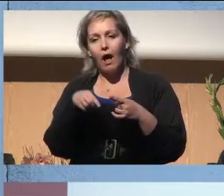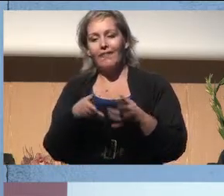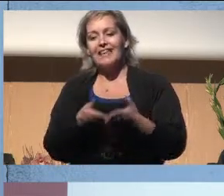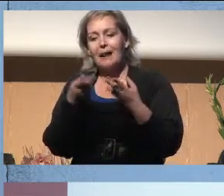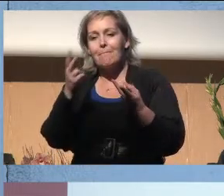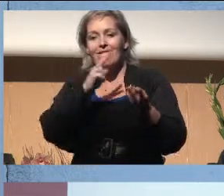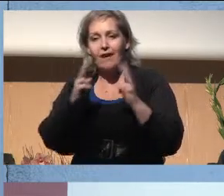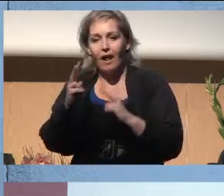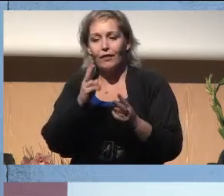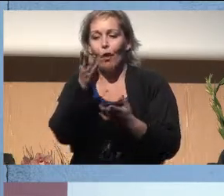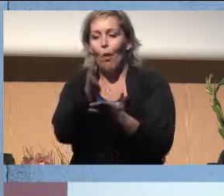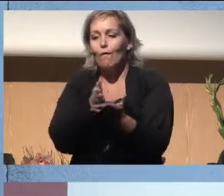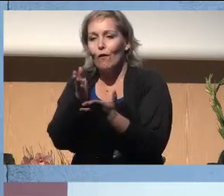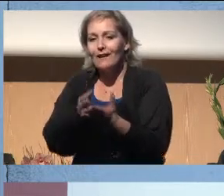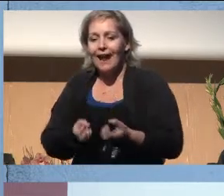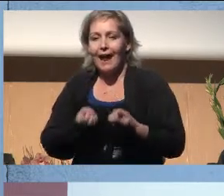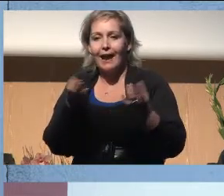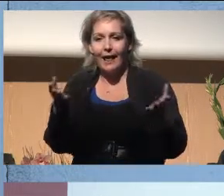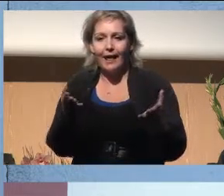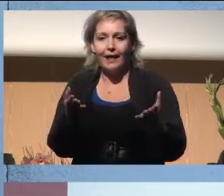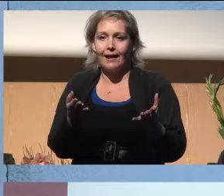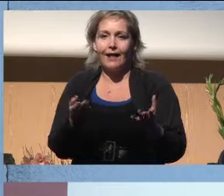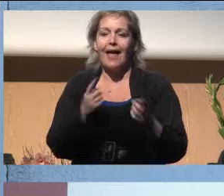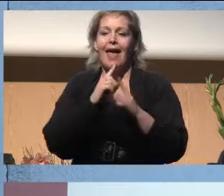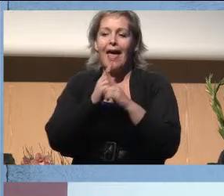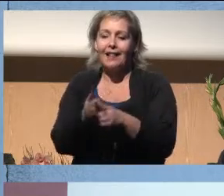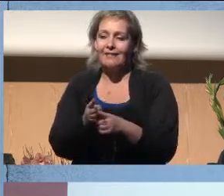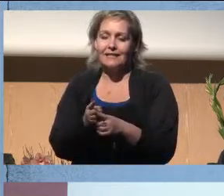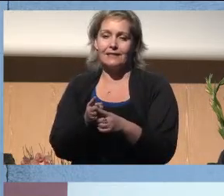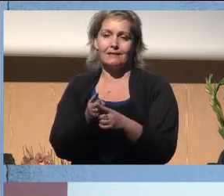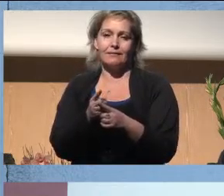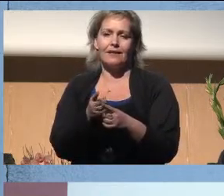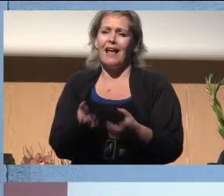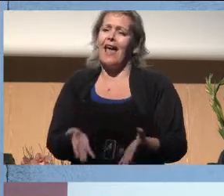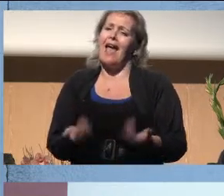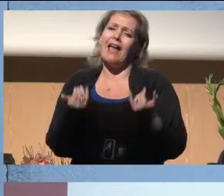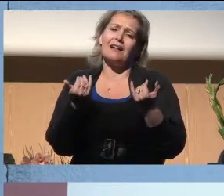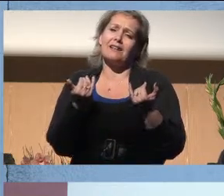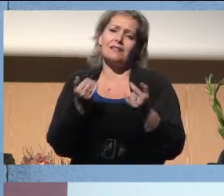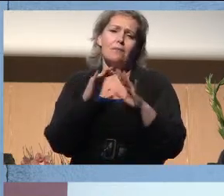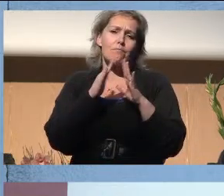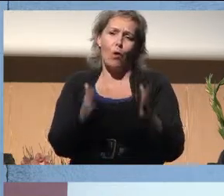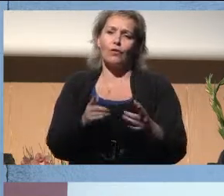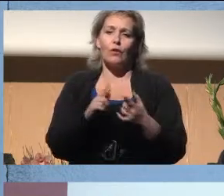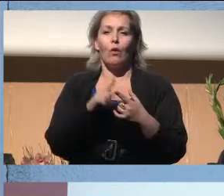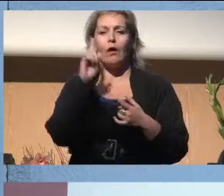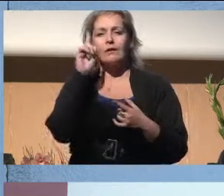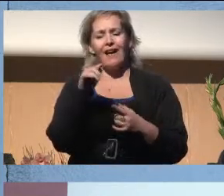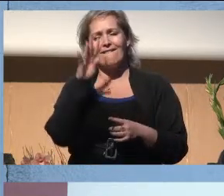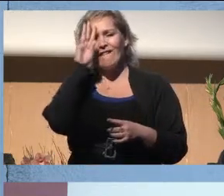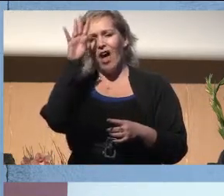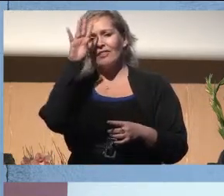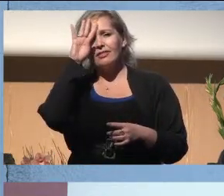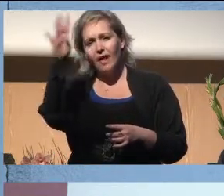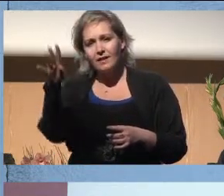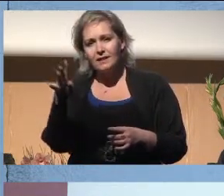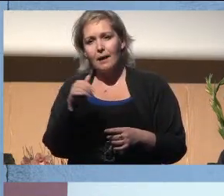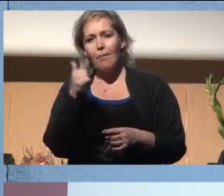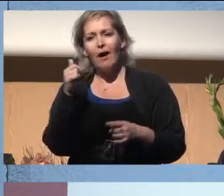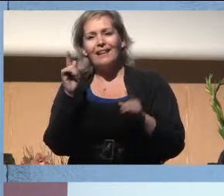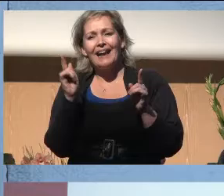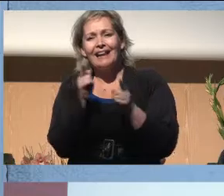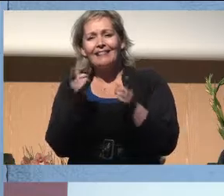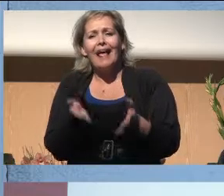hjälpa varandra och fördela remisserna eller hänvisningarna på rätt sätt. Enklaste tänkbara formen och säga att det är fantastiskt bara detta